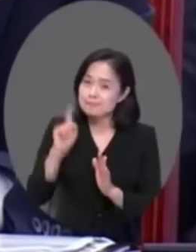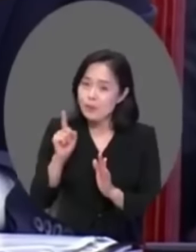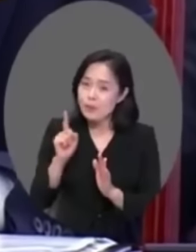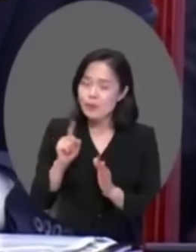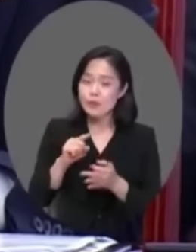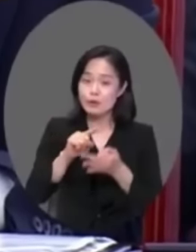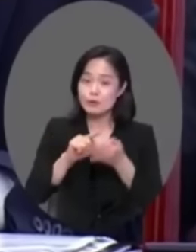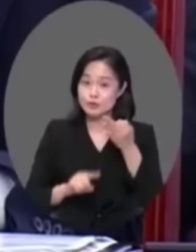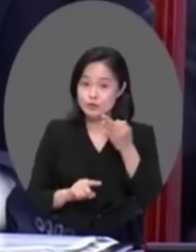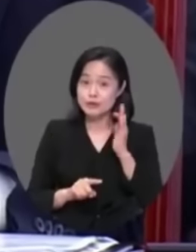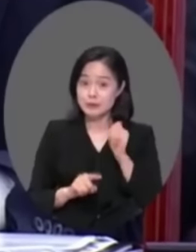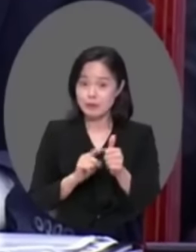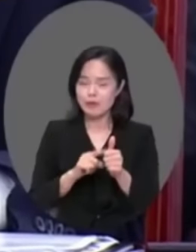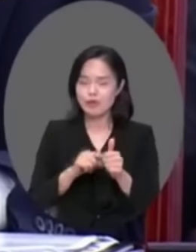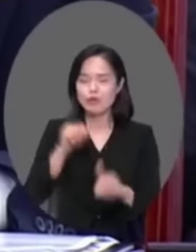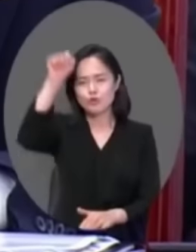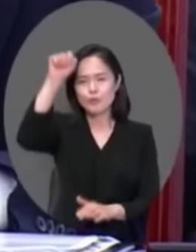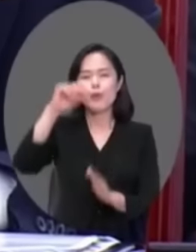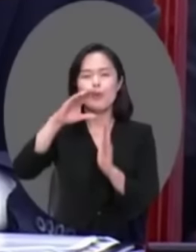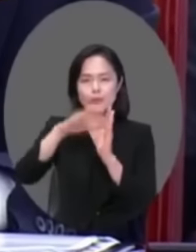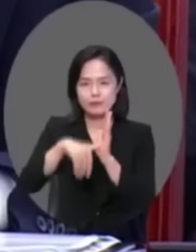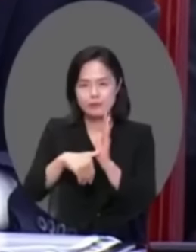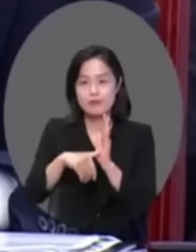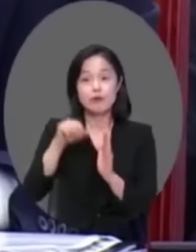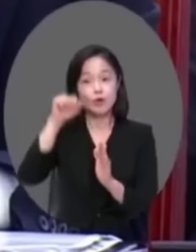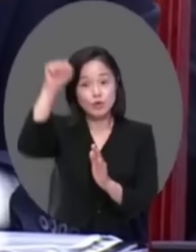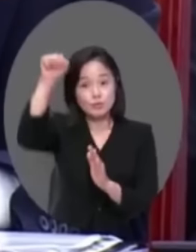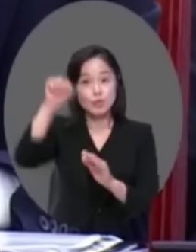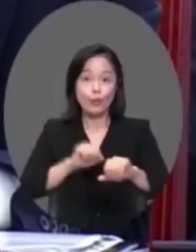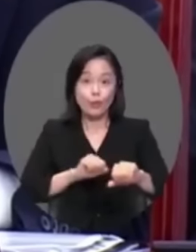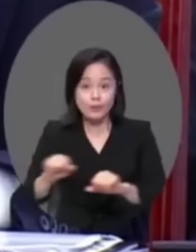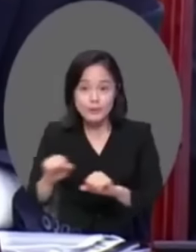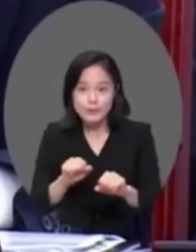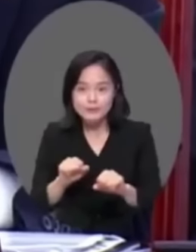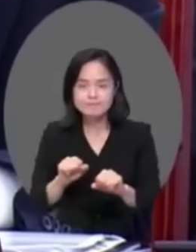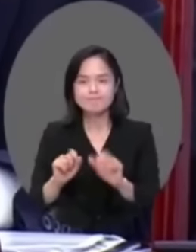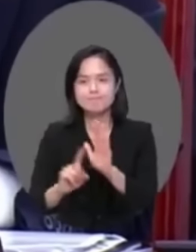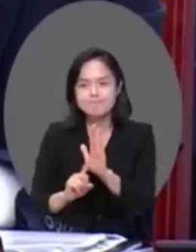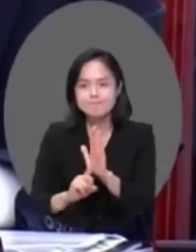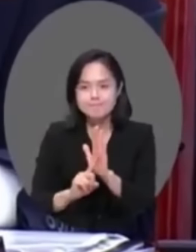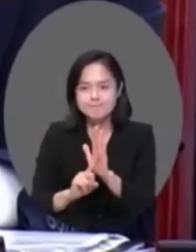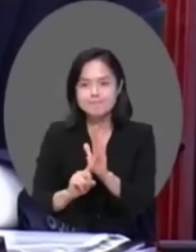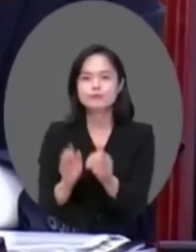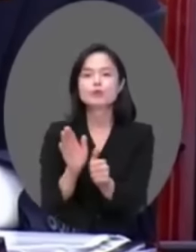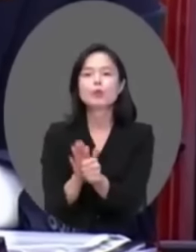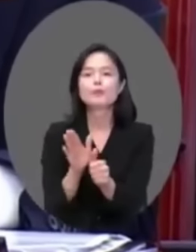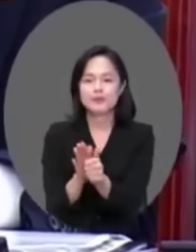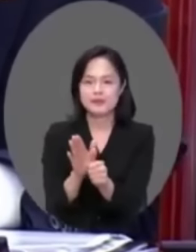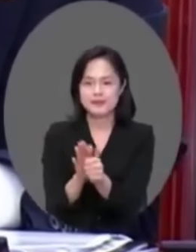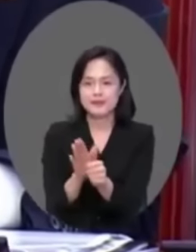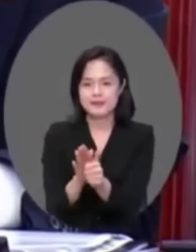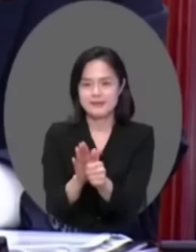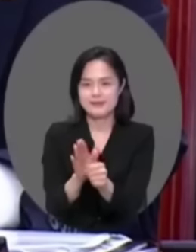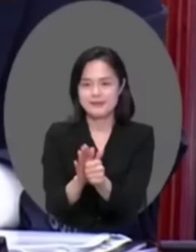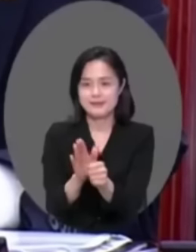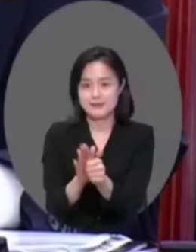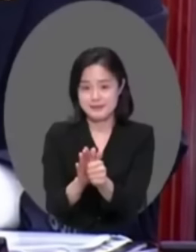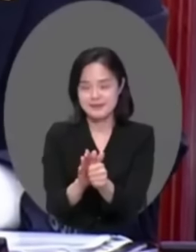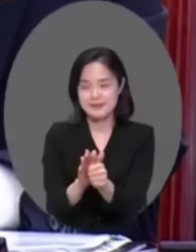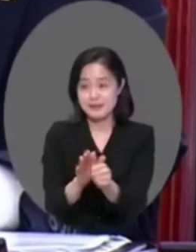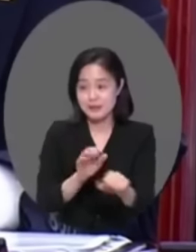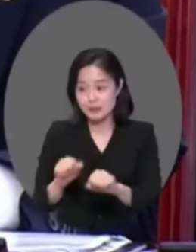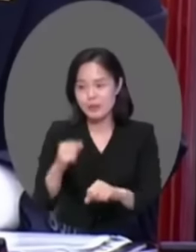후보가 원만하게 활동을 할 수 있도록 그 캠프에 그 조직 활동을 위해서 제가 잘 사퇴한 거예요 이따 뛰어 이렇게 사고 쳐